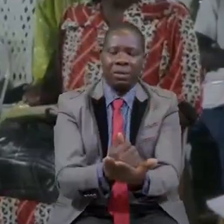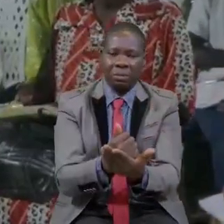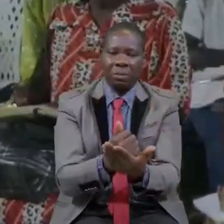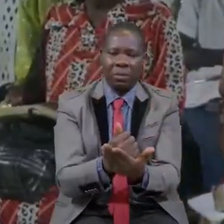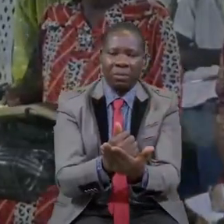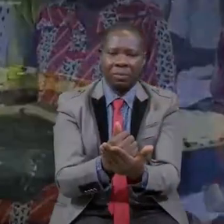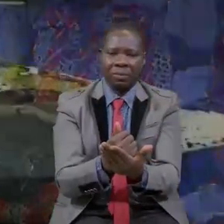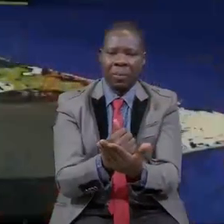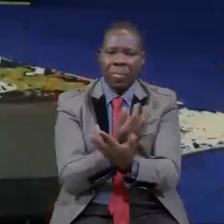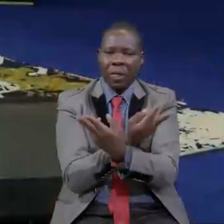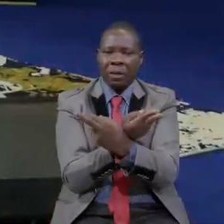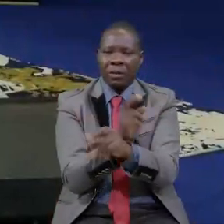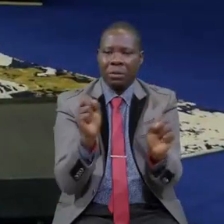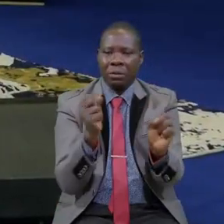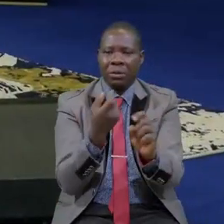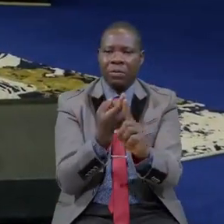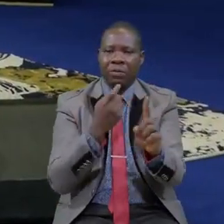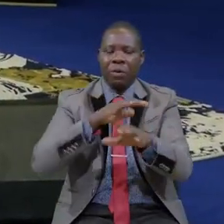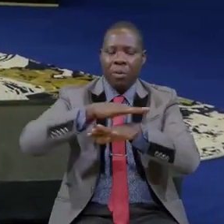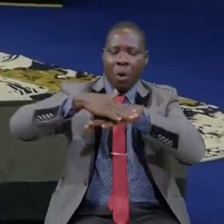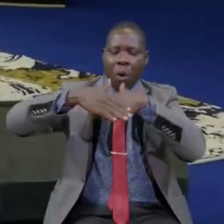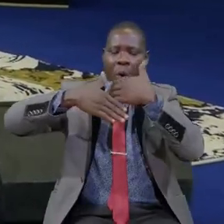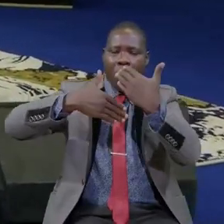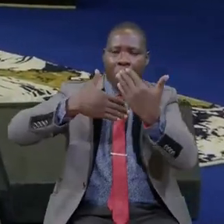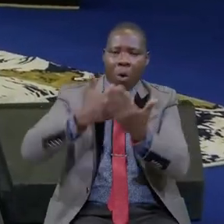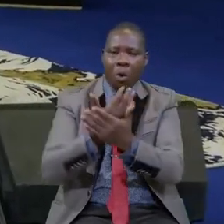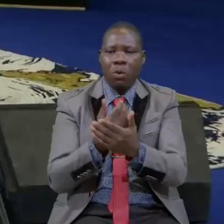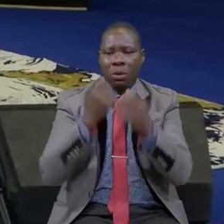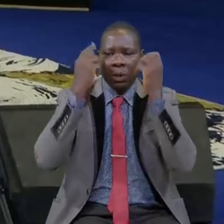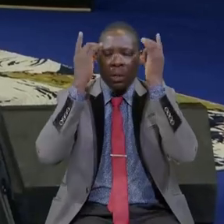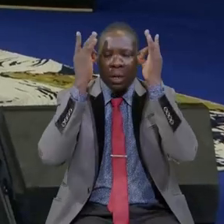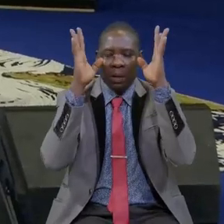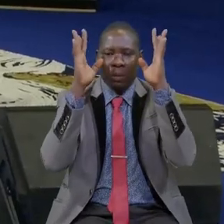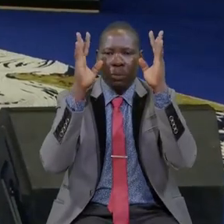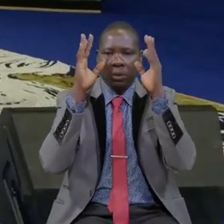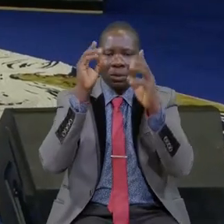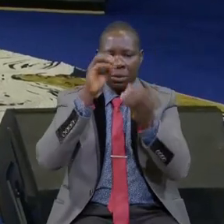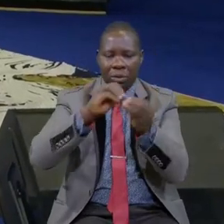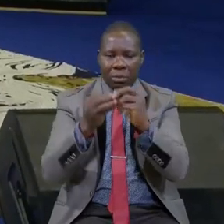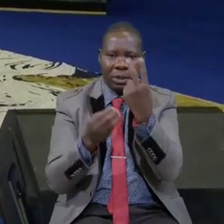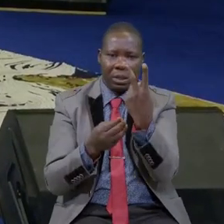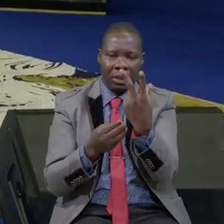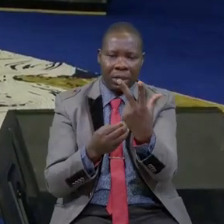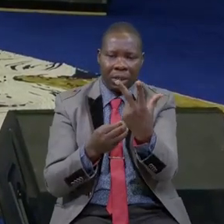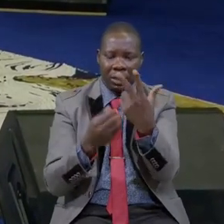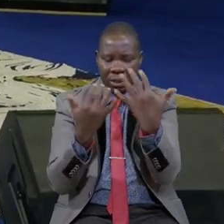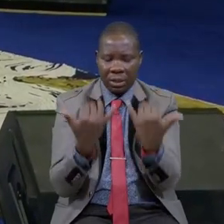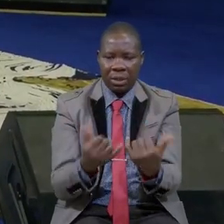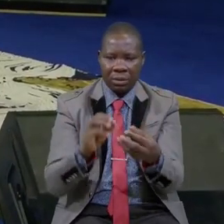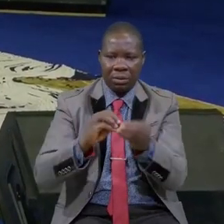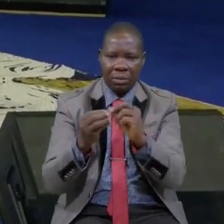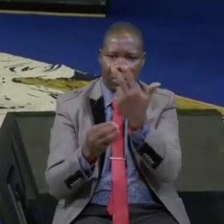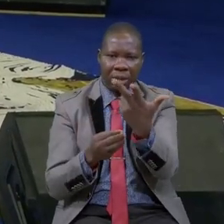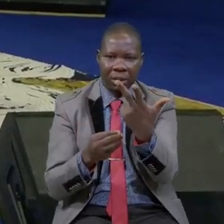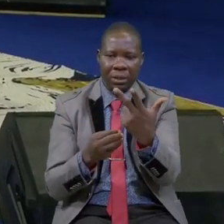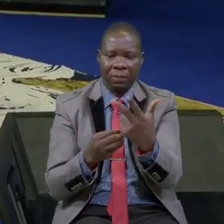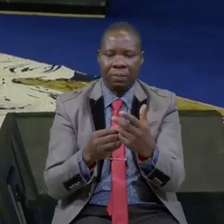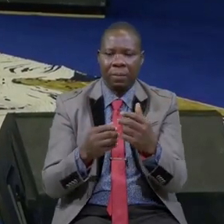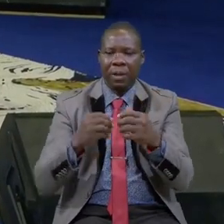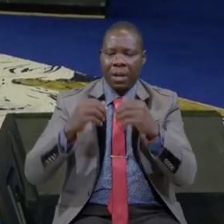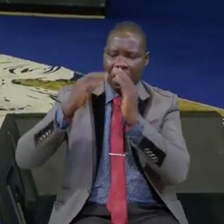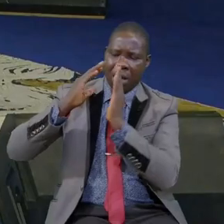La rédemption de toutes les abominations. Troisième élément maintenant, l'abandon